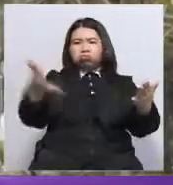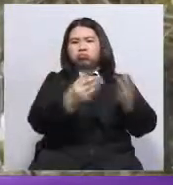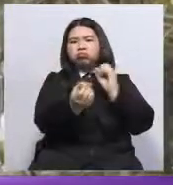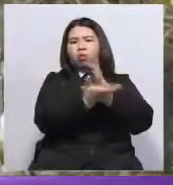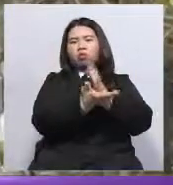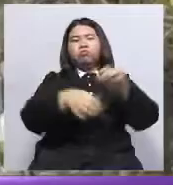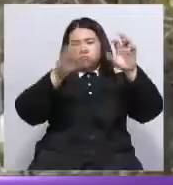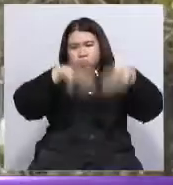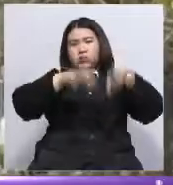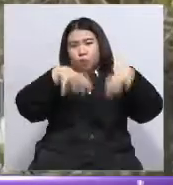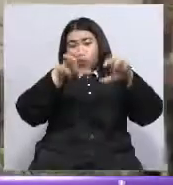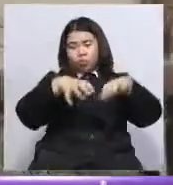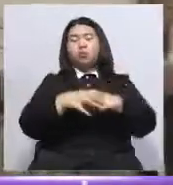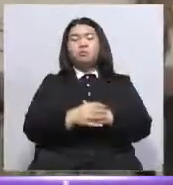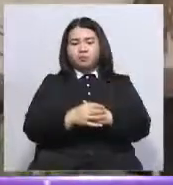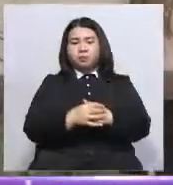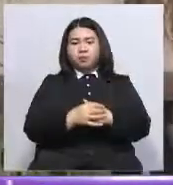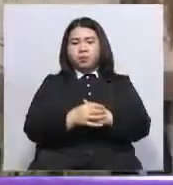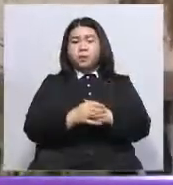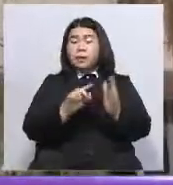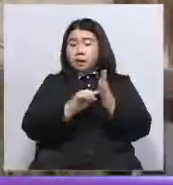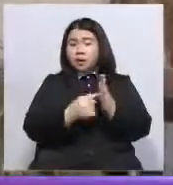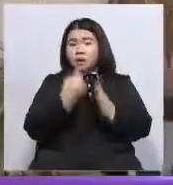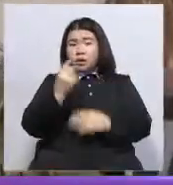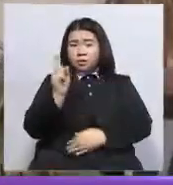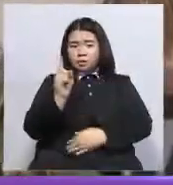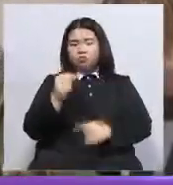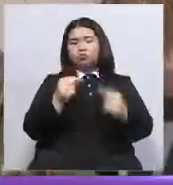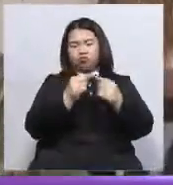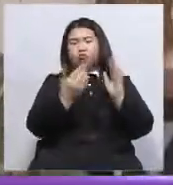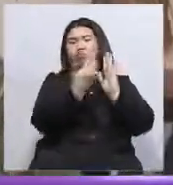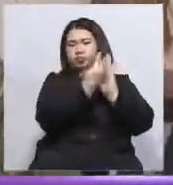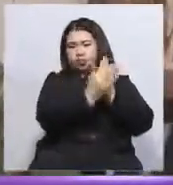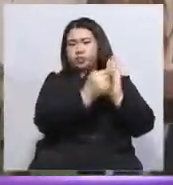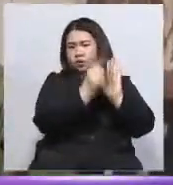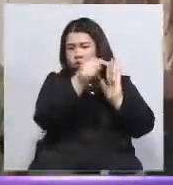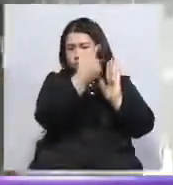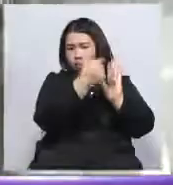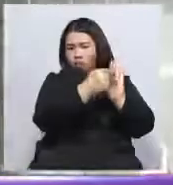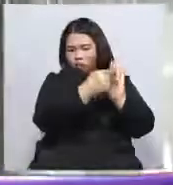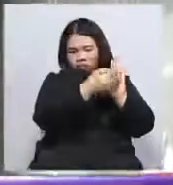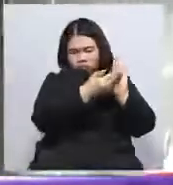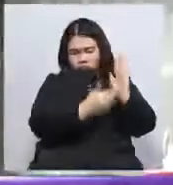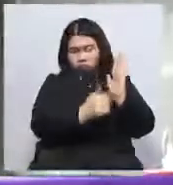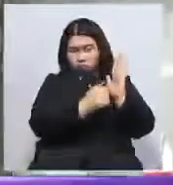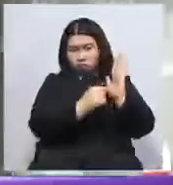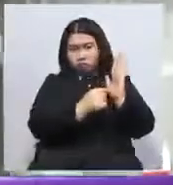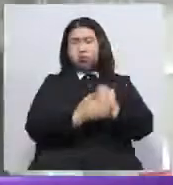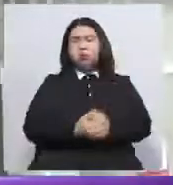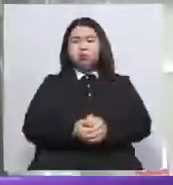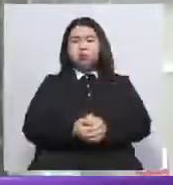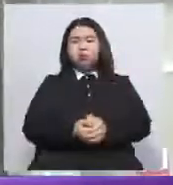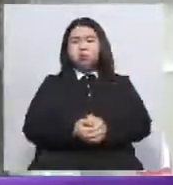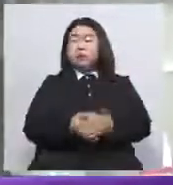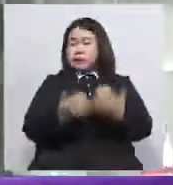ายุฤดูร้อนเกิดขึ้นโดยจะเริ่มแผ่ลงมาปกคลุมภาคตะวันออกเฉียงเหนือและภาคตะวันออกก่อนในวันนี้นะคะจ